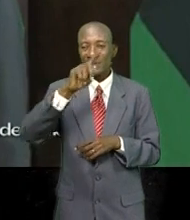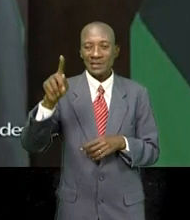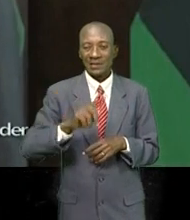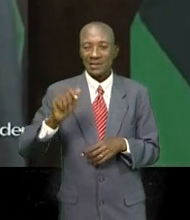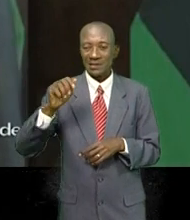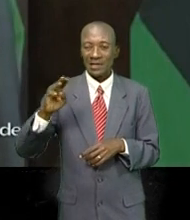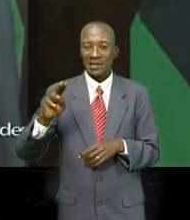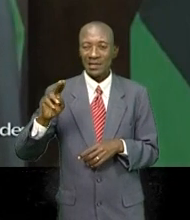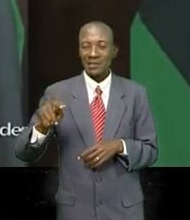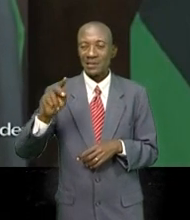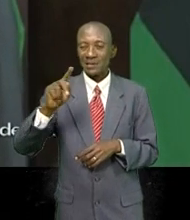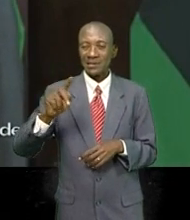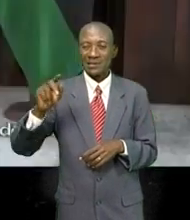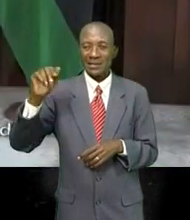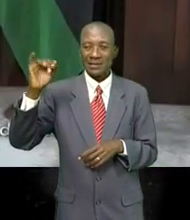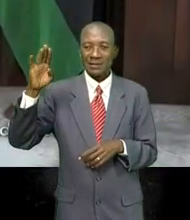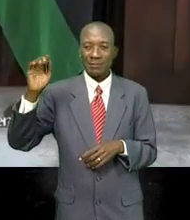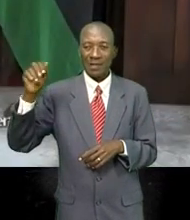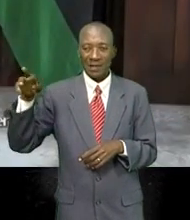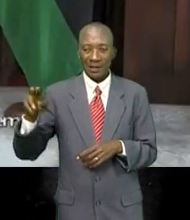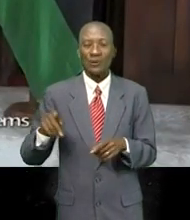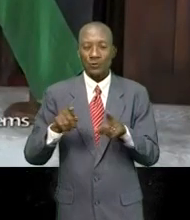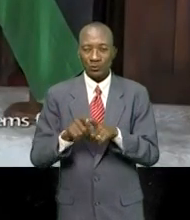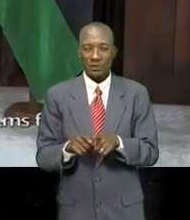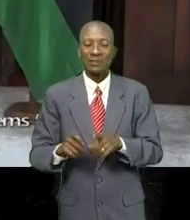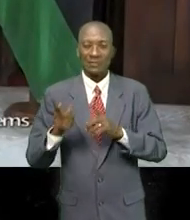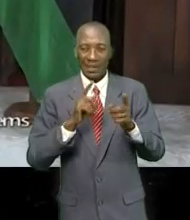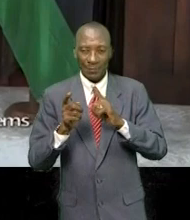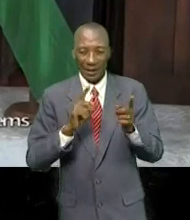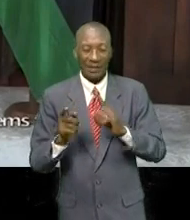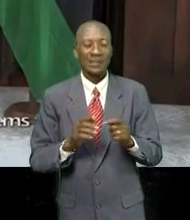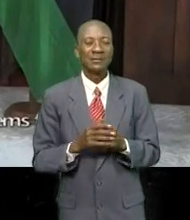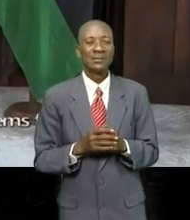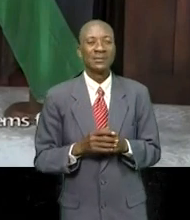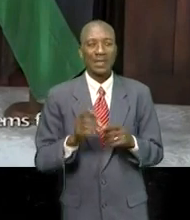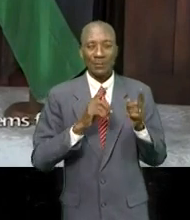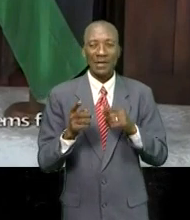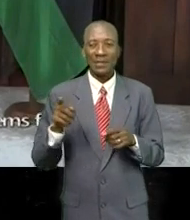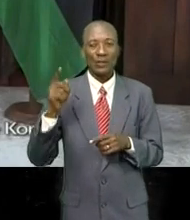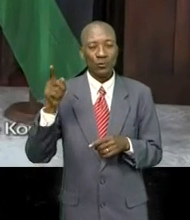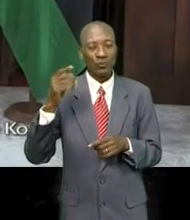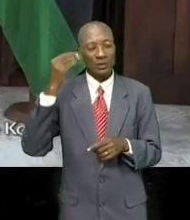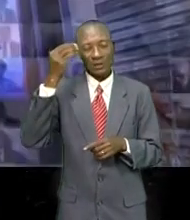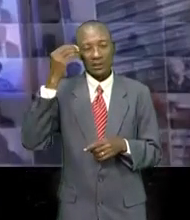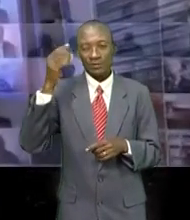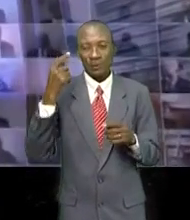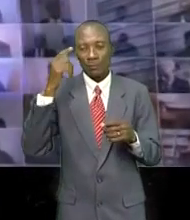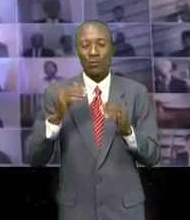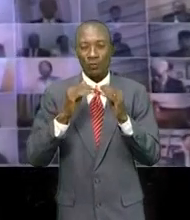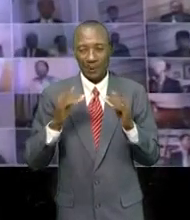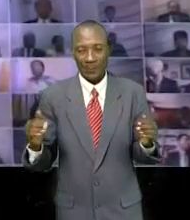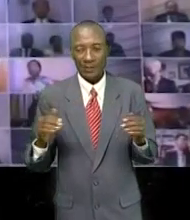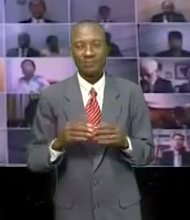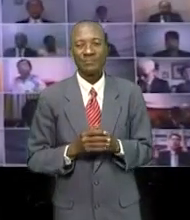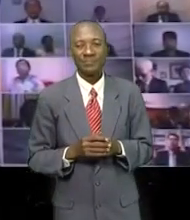les Africains ont participé à la guerre des Corées et qu'ils aspire à la paix dans la péninsule coréenne. Les